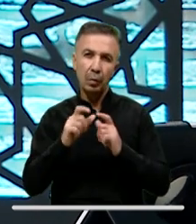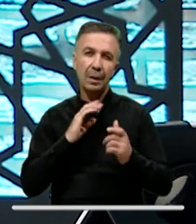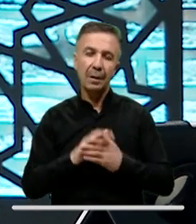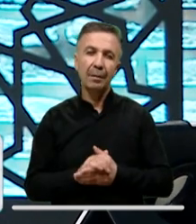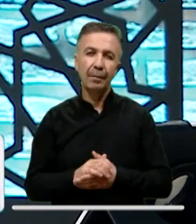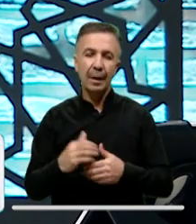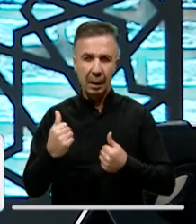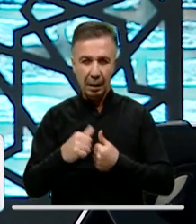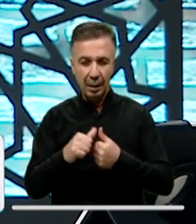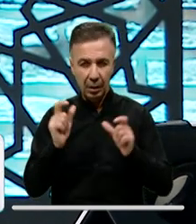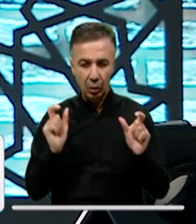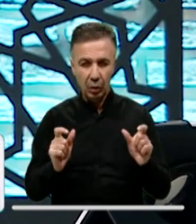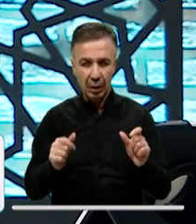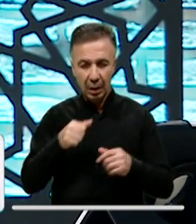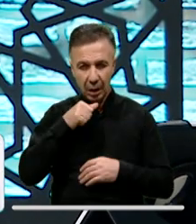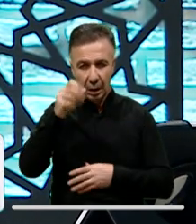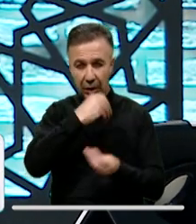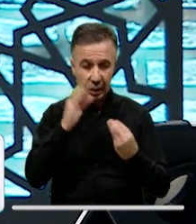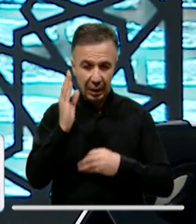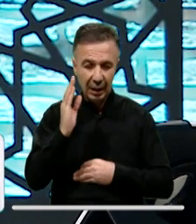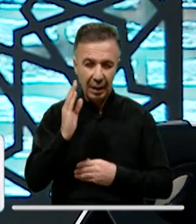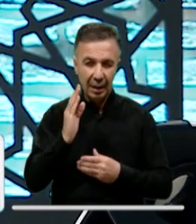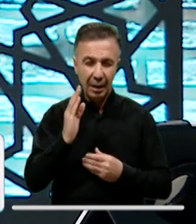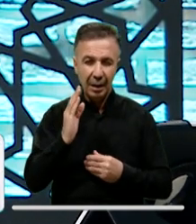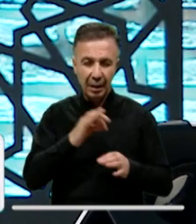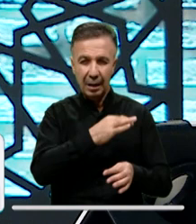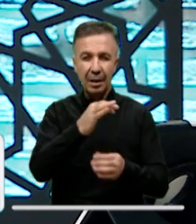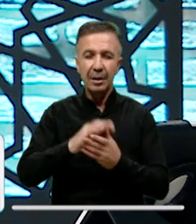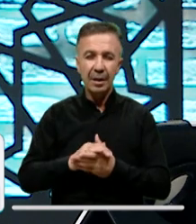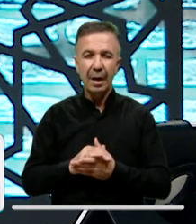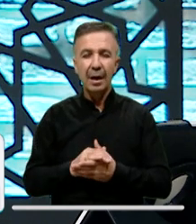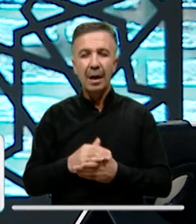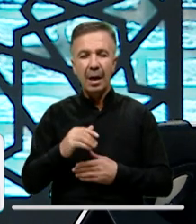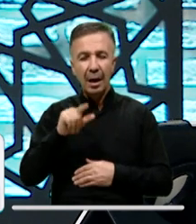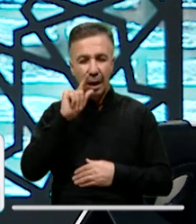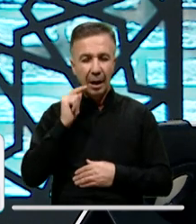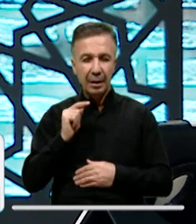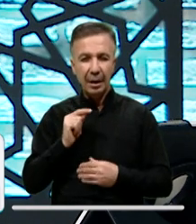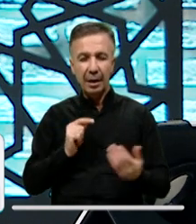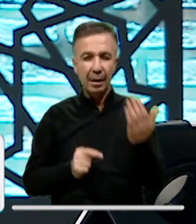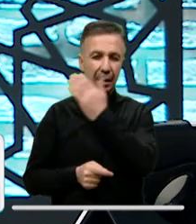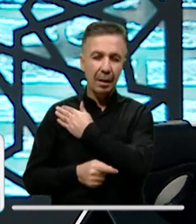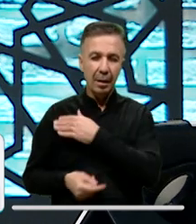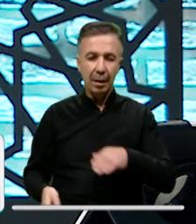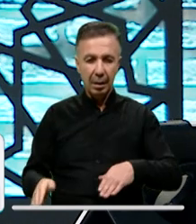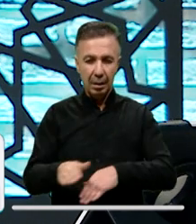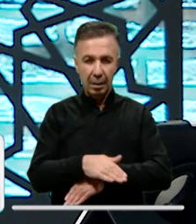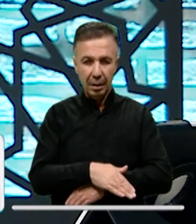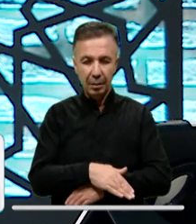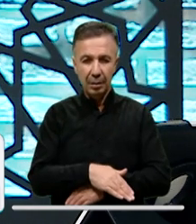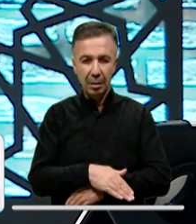Karı koca hacca giden insanlar için erkeğin ihramının alt ve üst parçaları işaretlenip sürekli üste giydiği parçasını